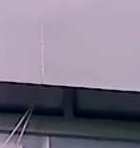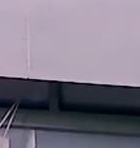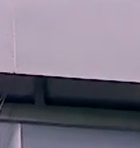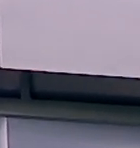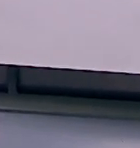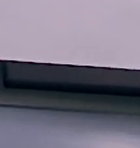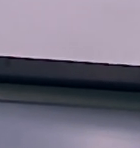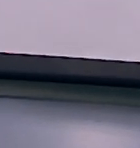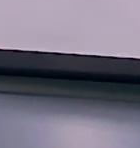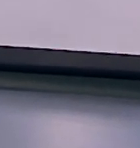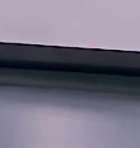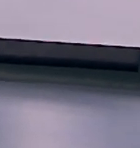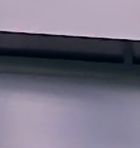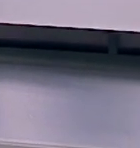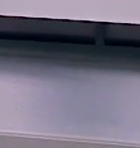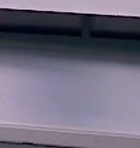by